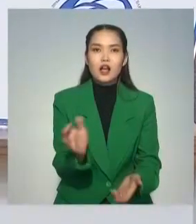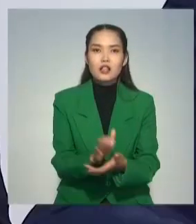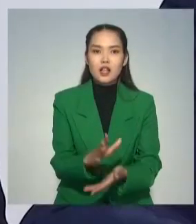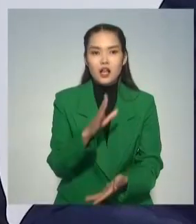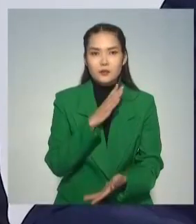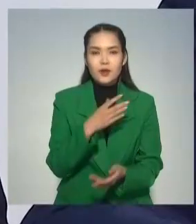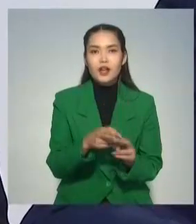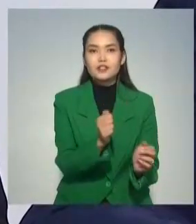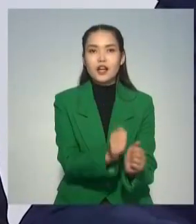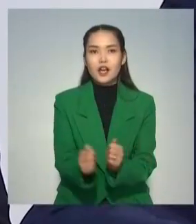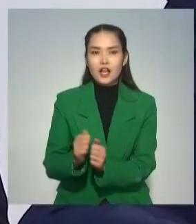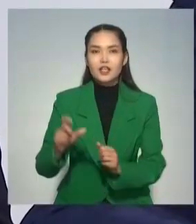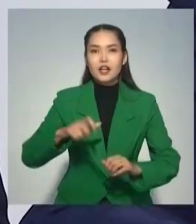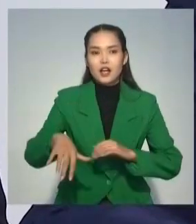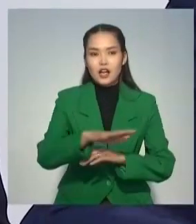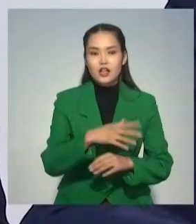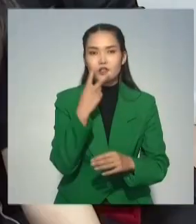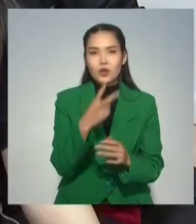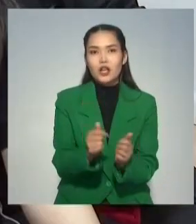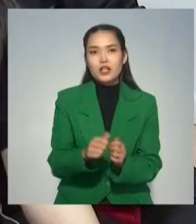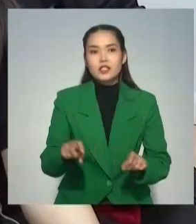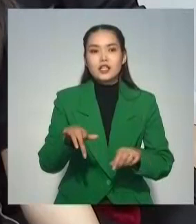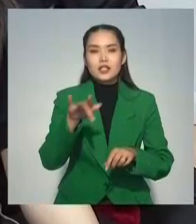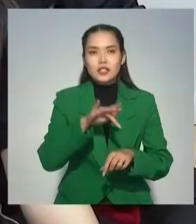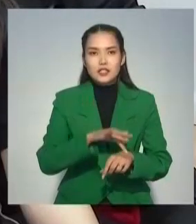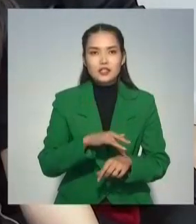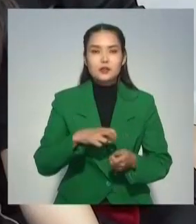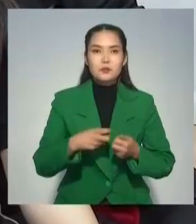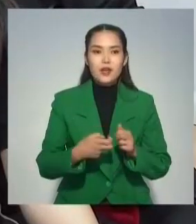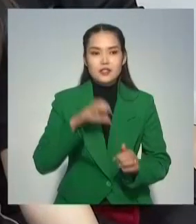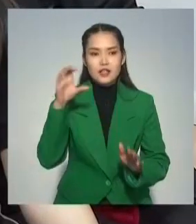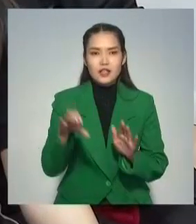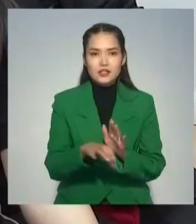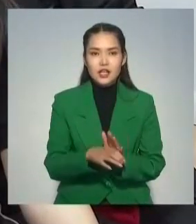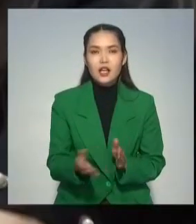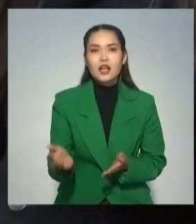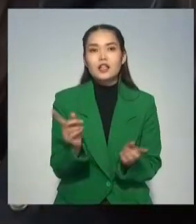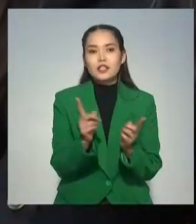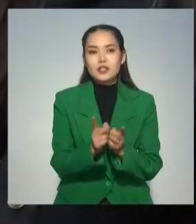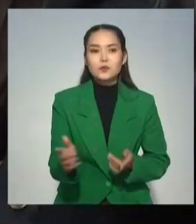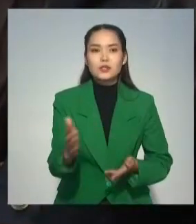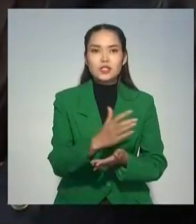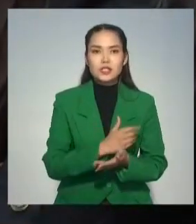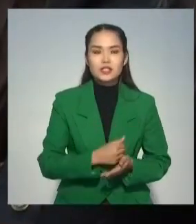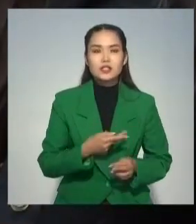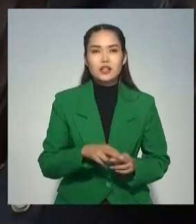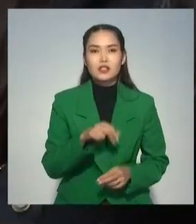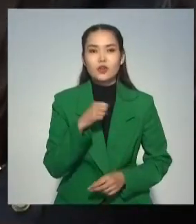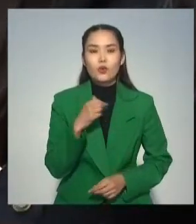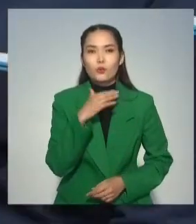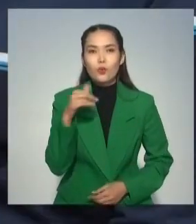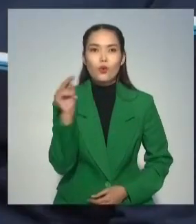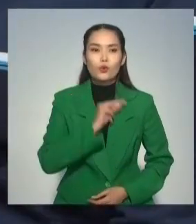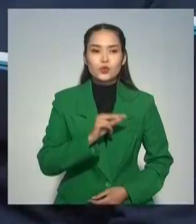Оның әр қайсысы халықтың көкейіндегі мәселе деп санайды. Кездесуге жиналғандар бұл орайда өз ұсыныстарын да